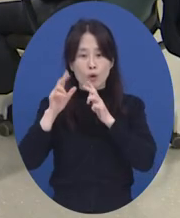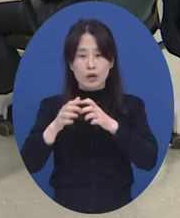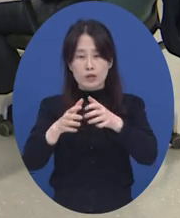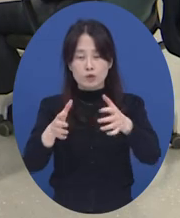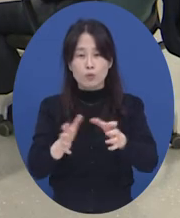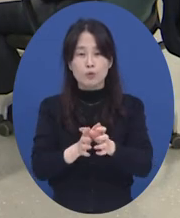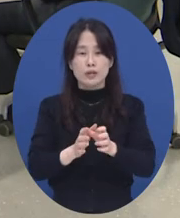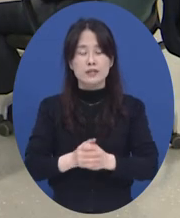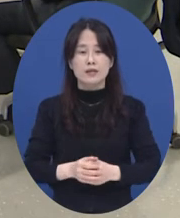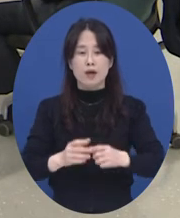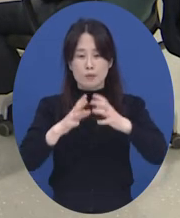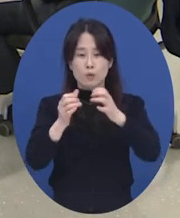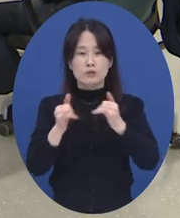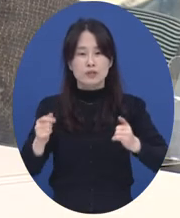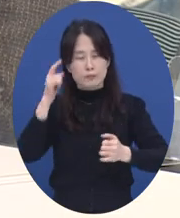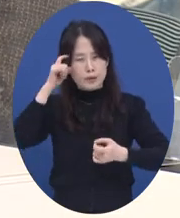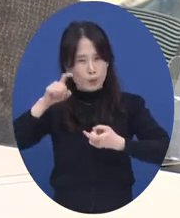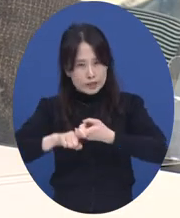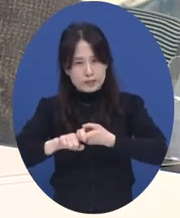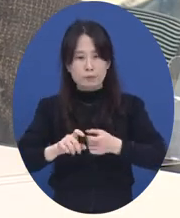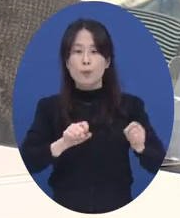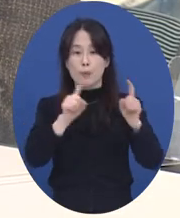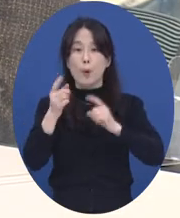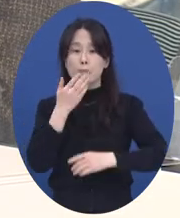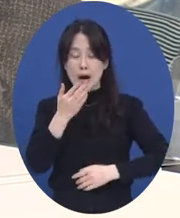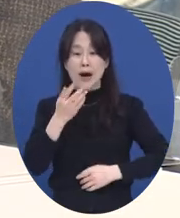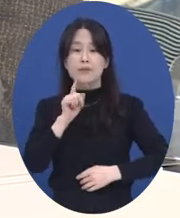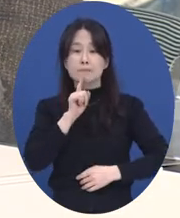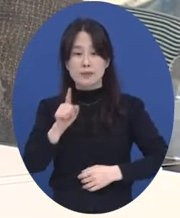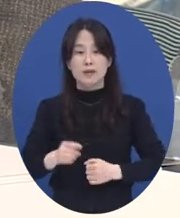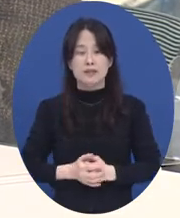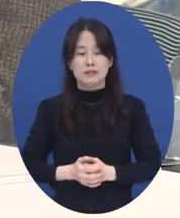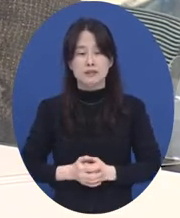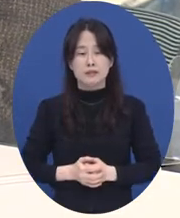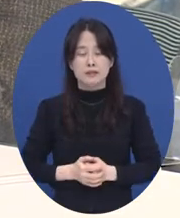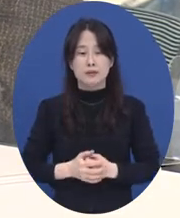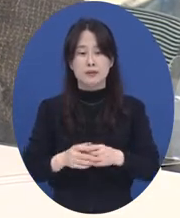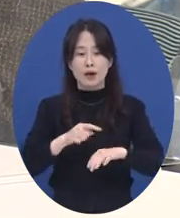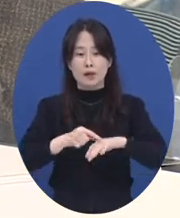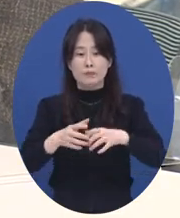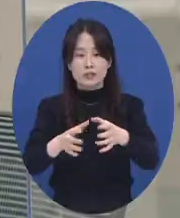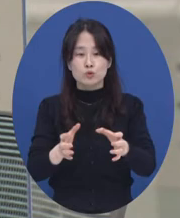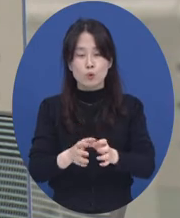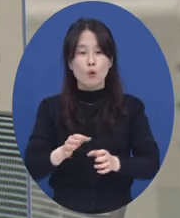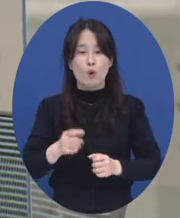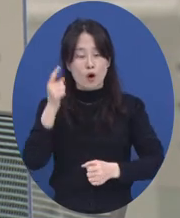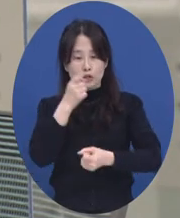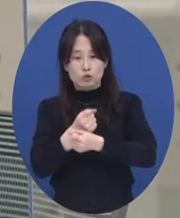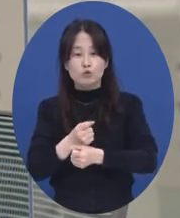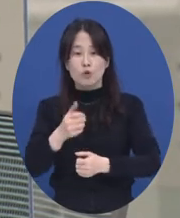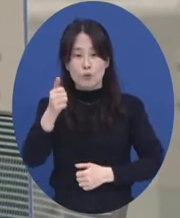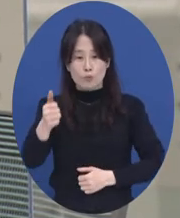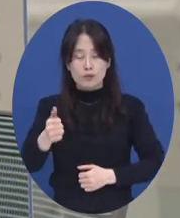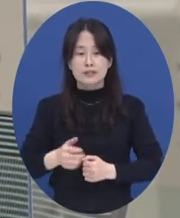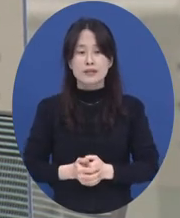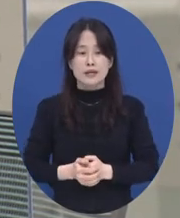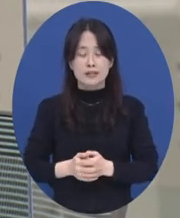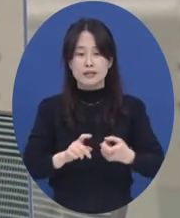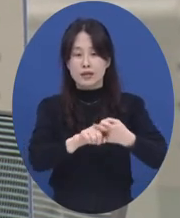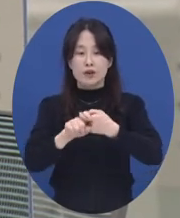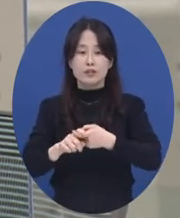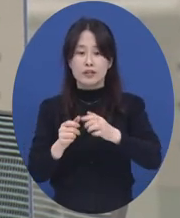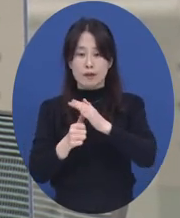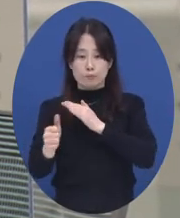있다며 힘을 보탰습니다 함세웅 민족문제연구소 이사장 이 개성공단 재개 개선을 위한 연대회의 상임